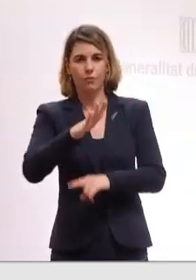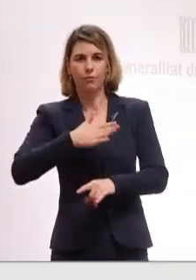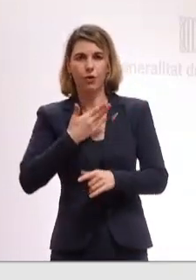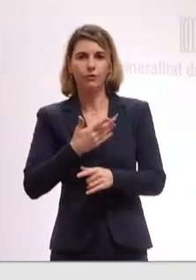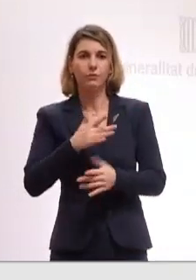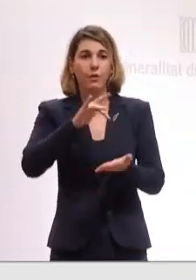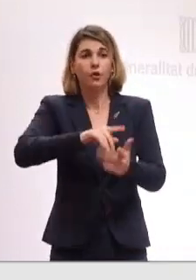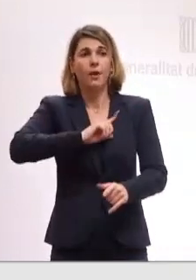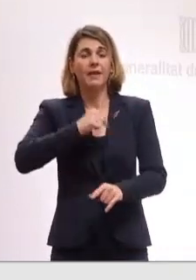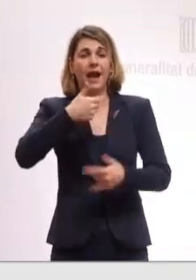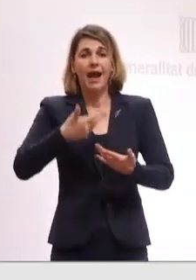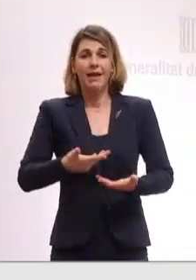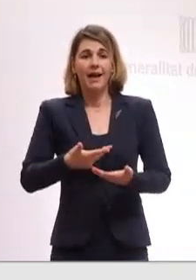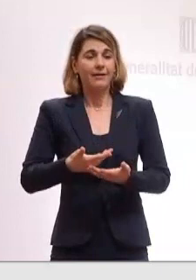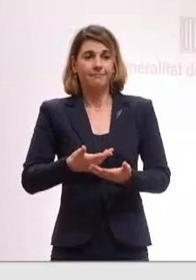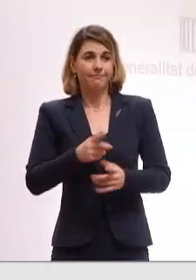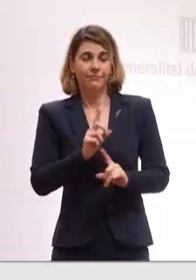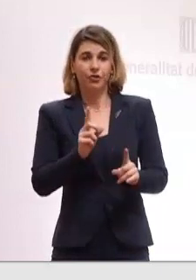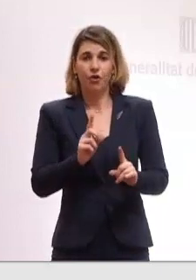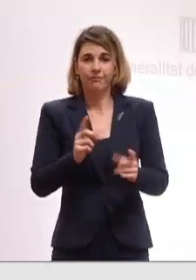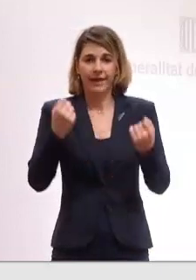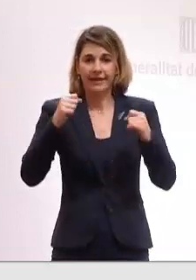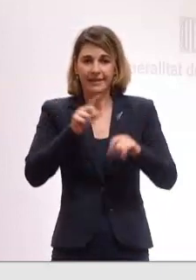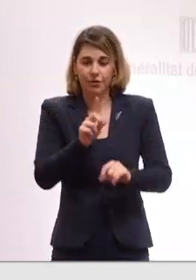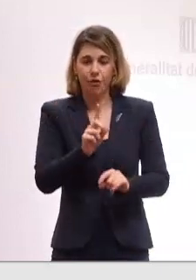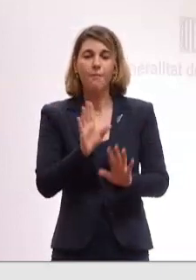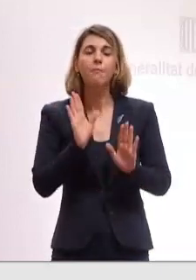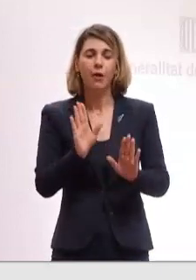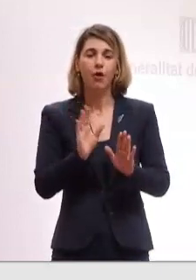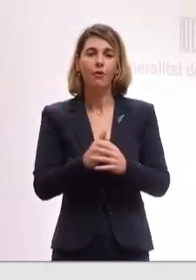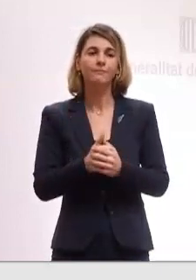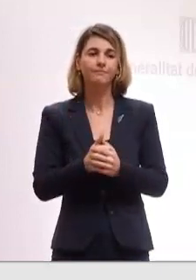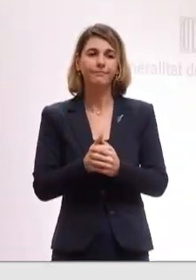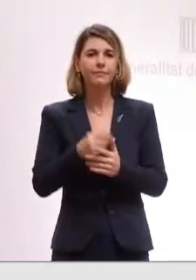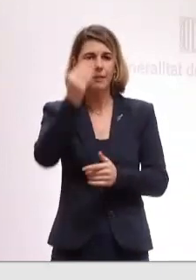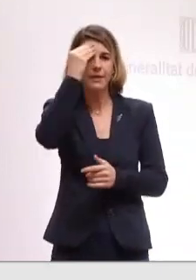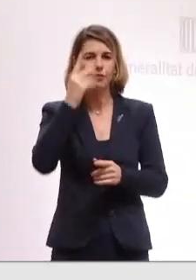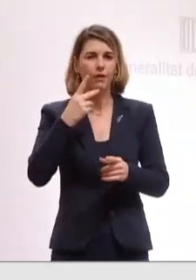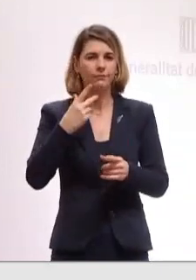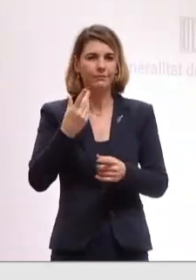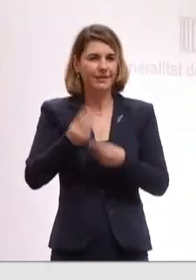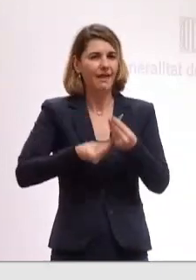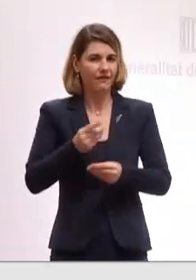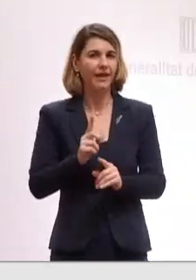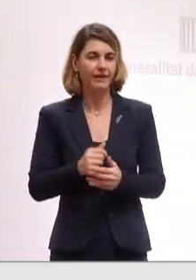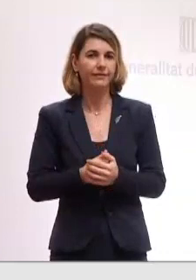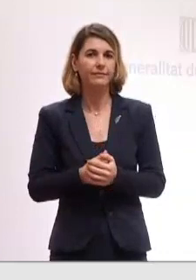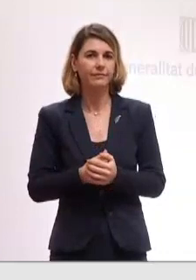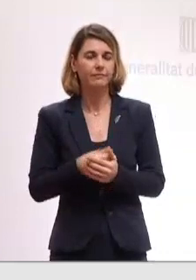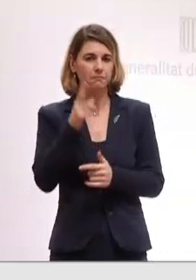em toca a mi ara fer aquí aquest exercici, però crec que és un exercici necessari. Crec que és un